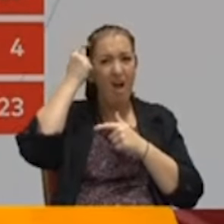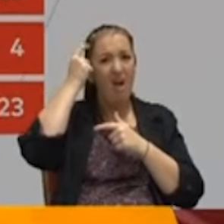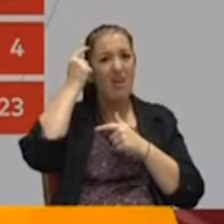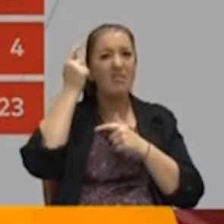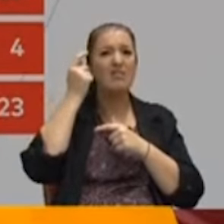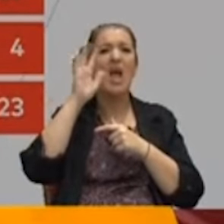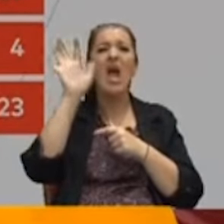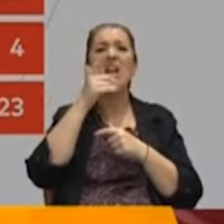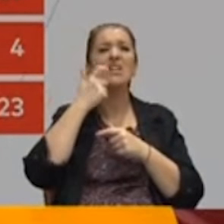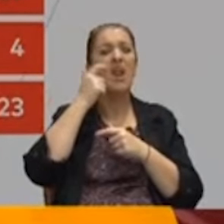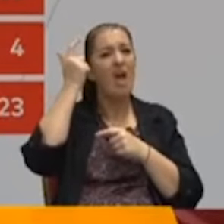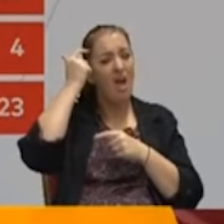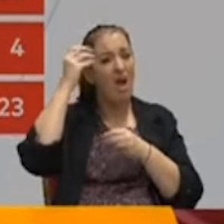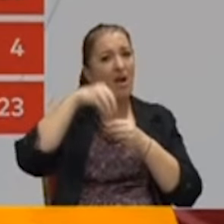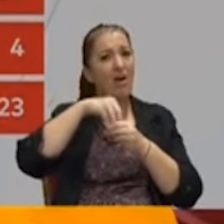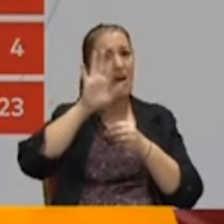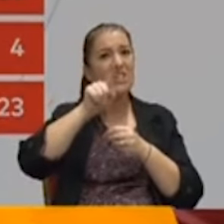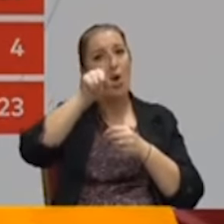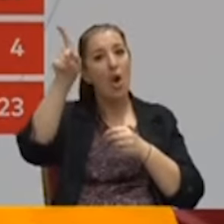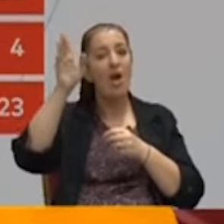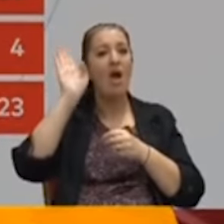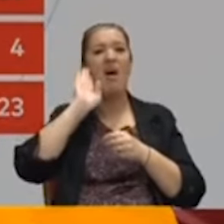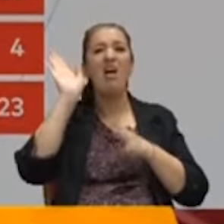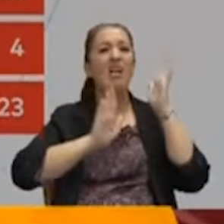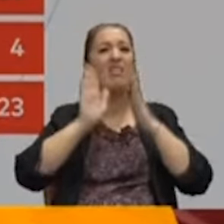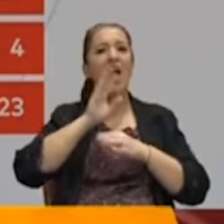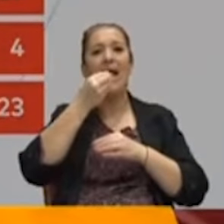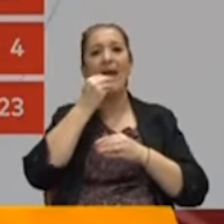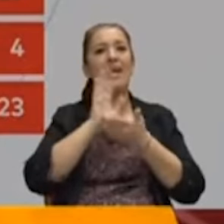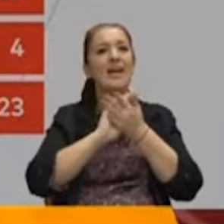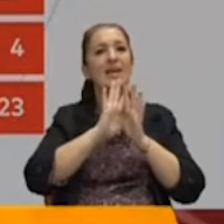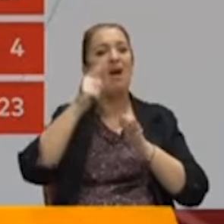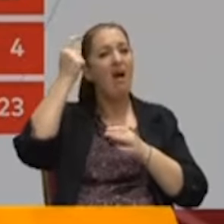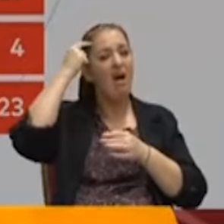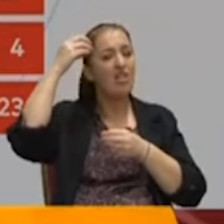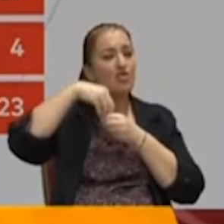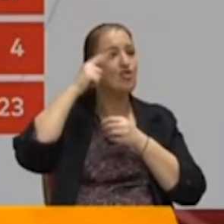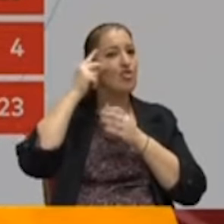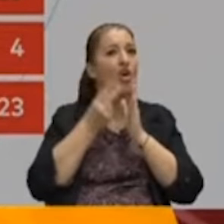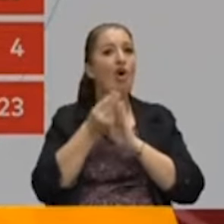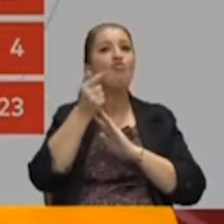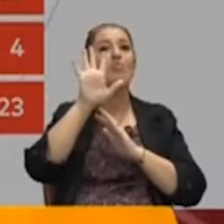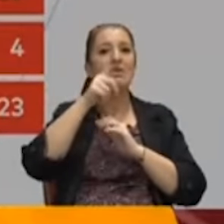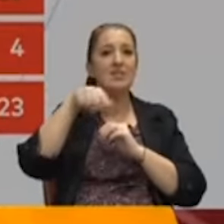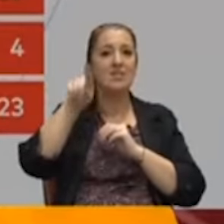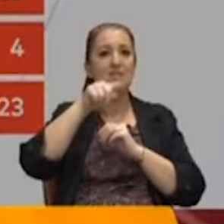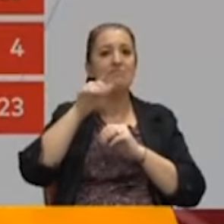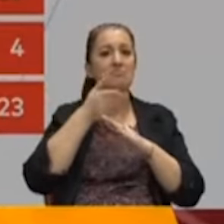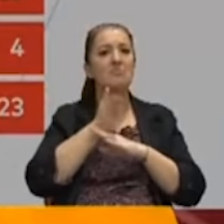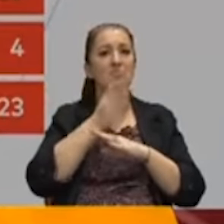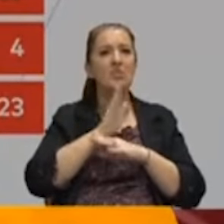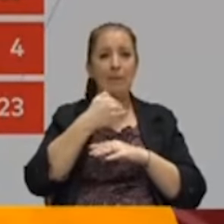sene. Siz orada yiyeceğiniz dayağı yediniz. 50 sene çıkmaz sizin zihninizden araç kiralama. Doğru,